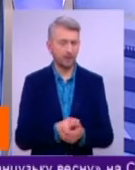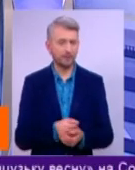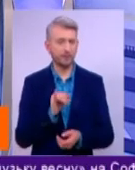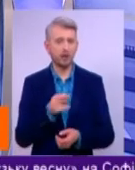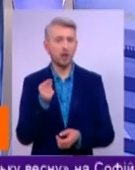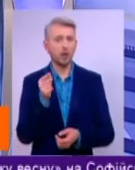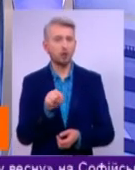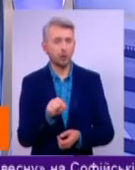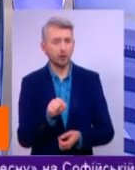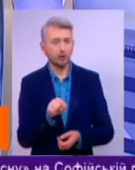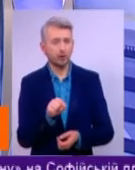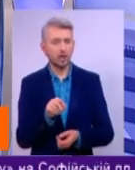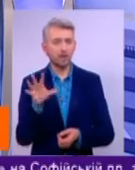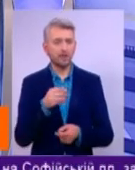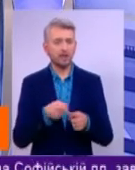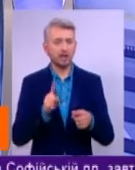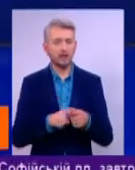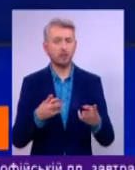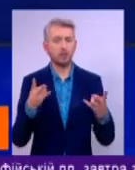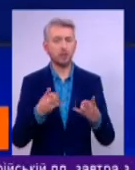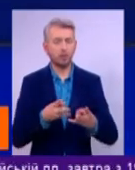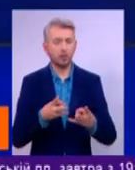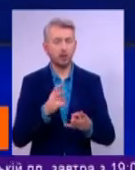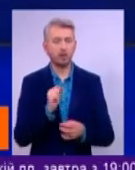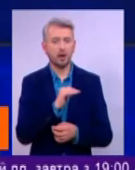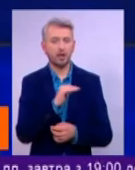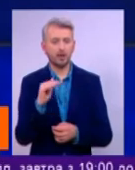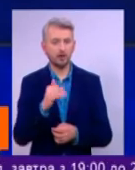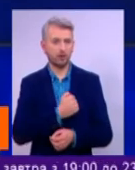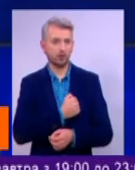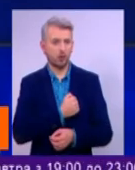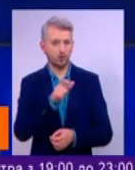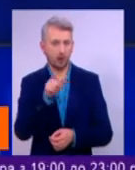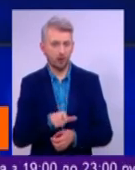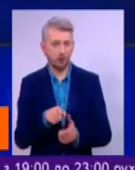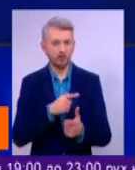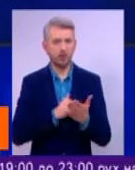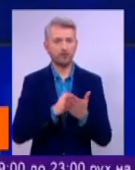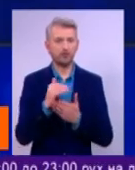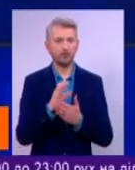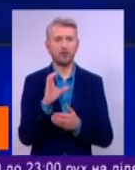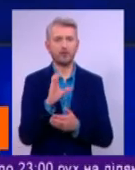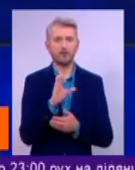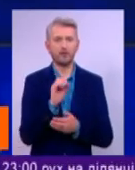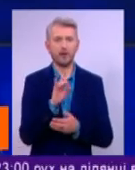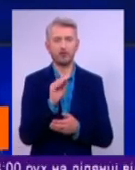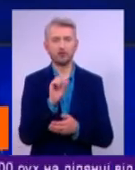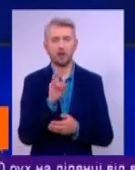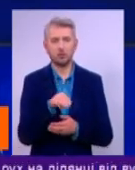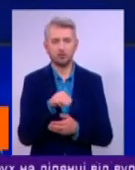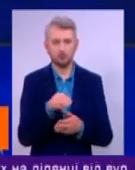тут все це потребує навіть на рівні солдата чи навіть вище сержантського